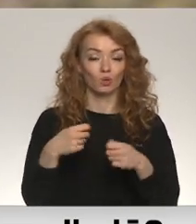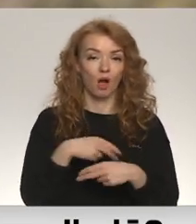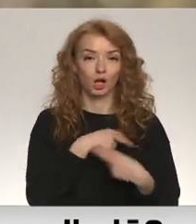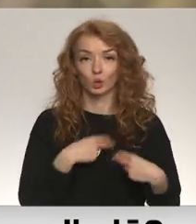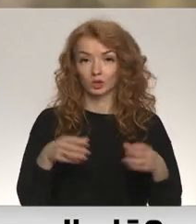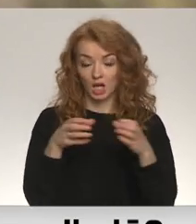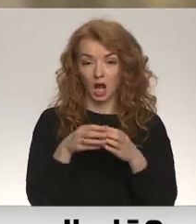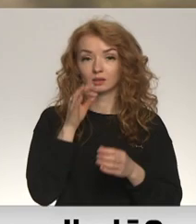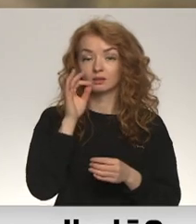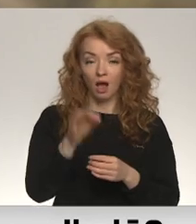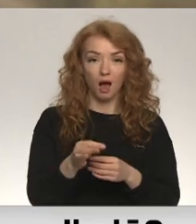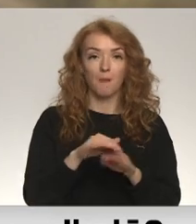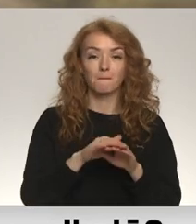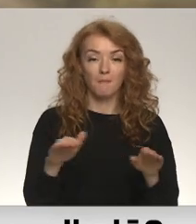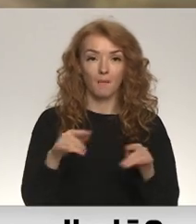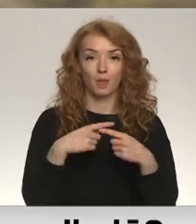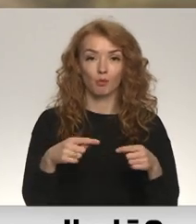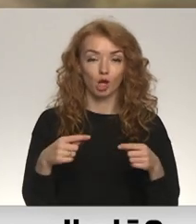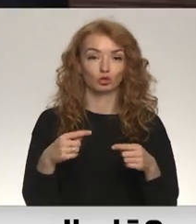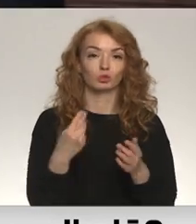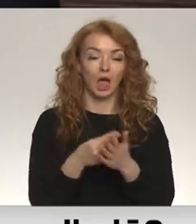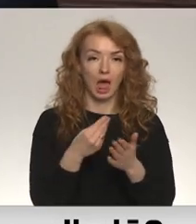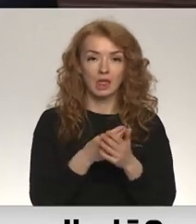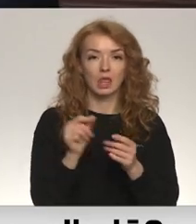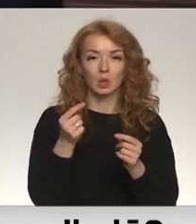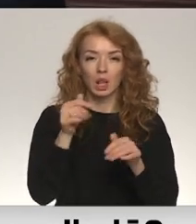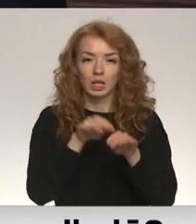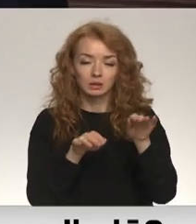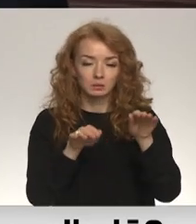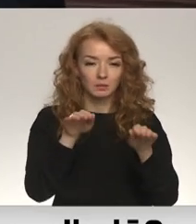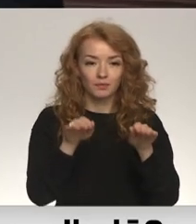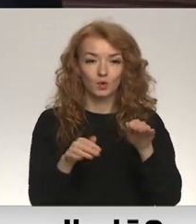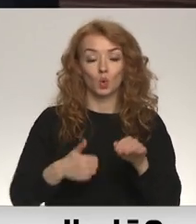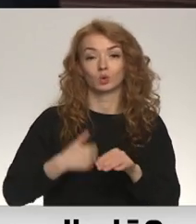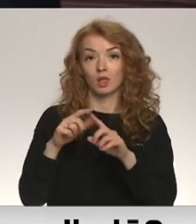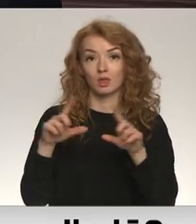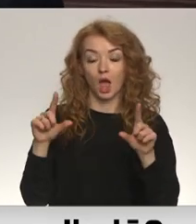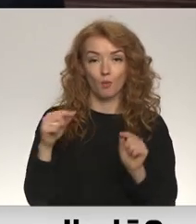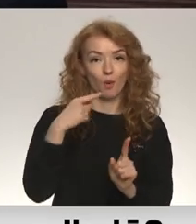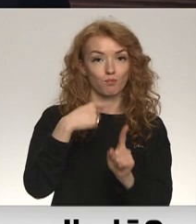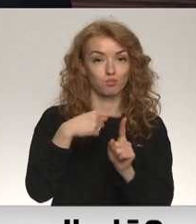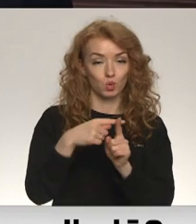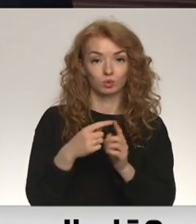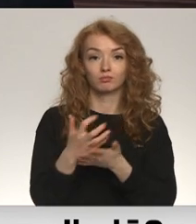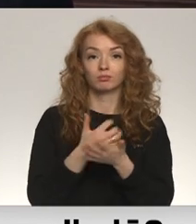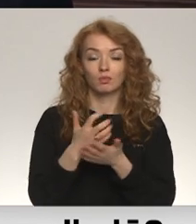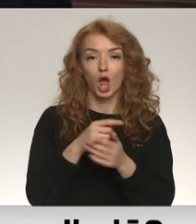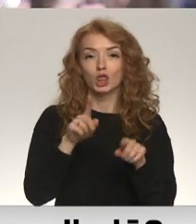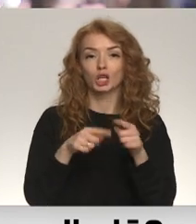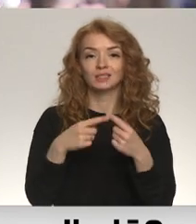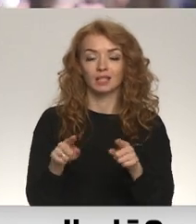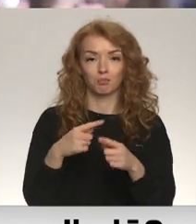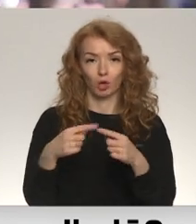asociācijā norāda, ka vismaz pamat preču cenas ir vienādas vai vismaz ļoti līdzīgas. Uzņēmumiem bilances plus zīme nes atsevišķas preču